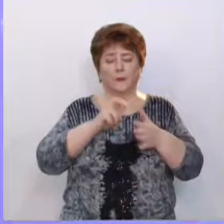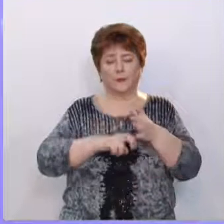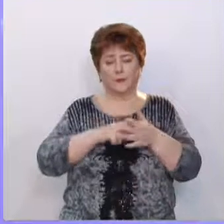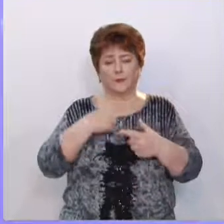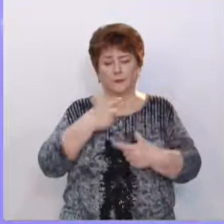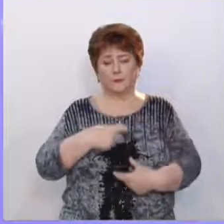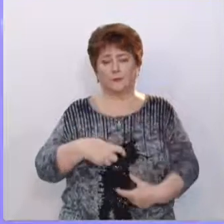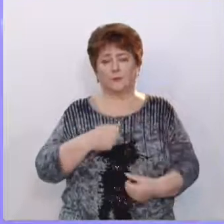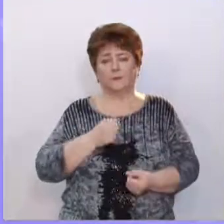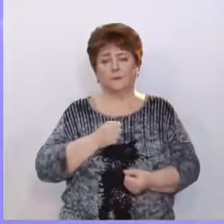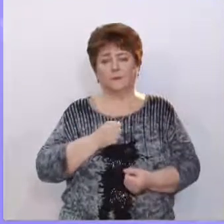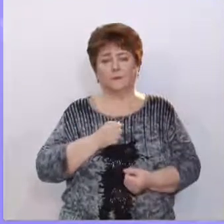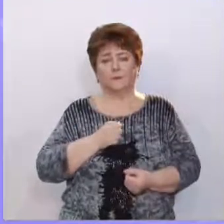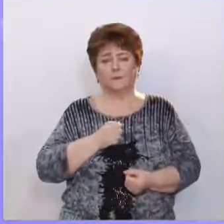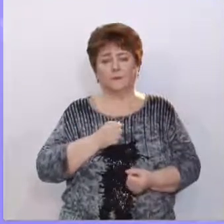Проверьте себя.